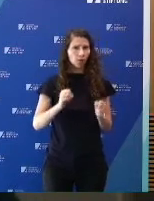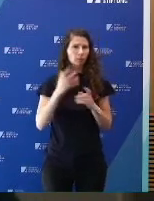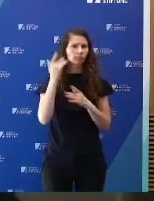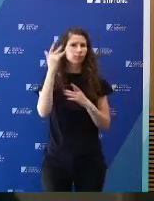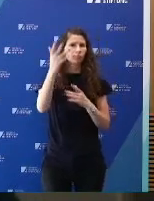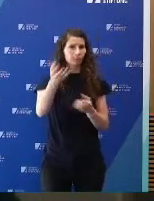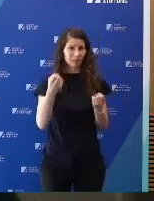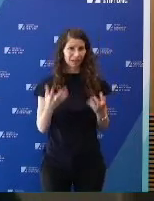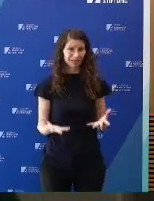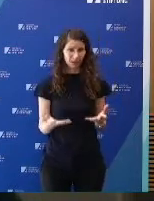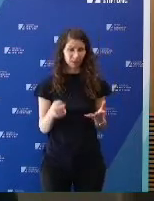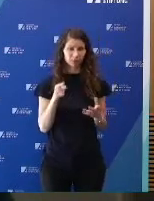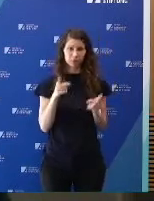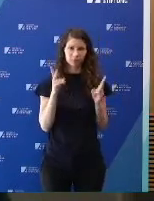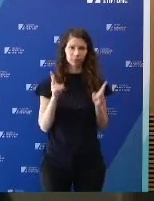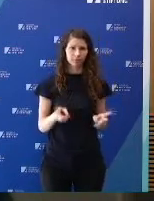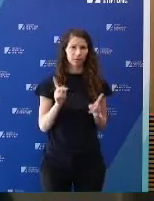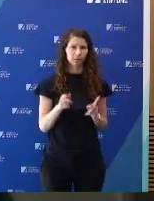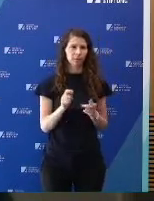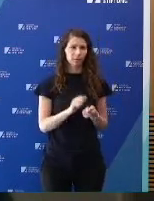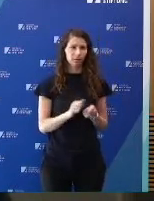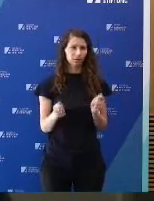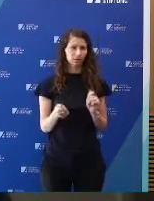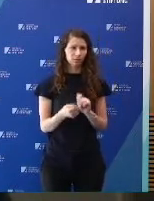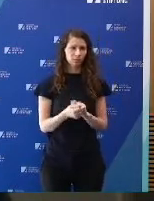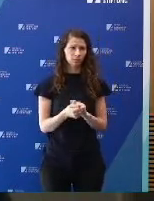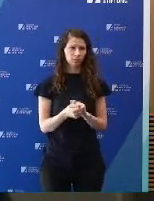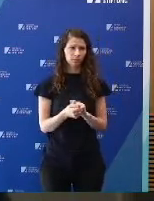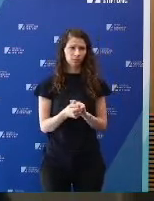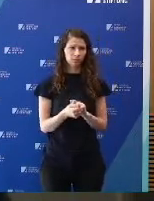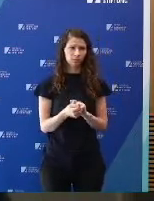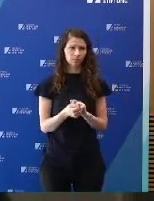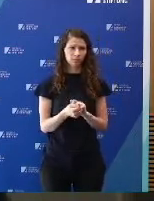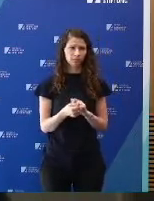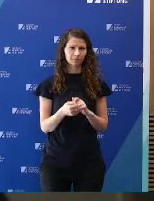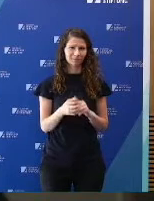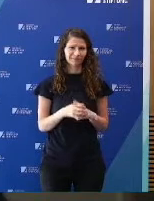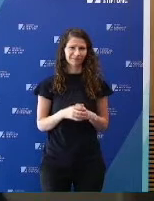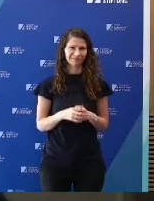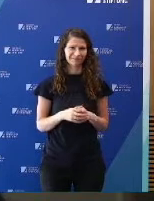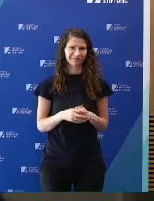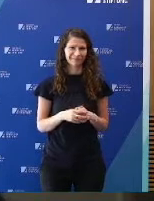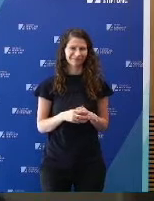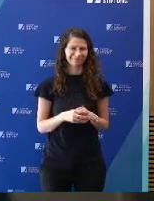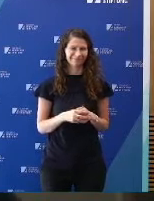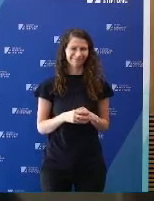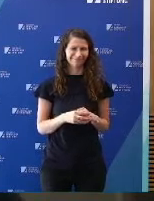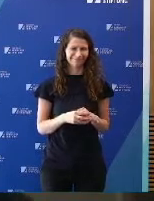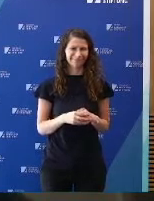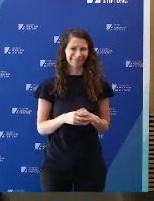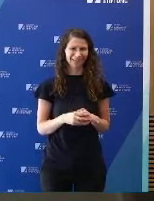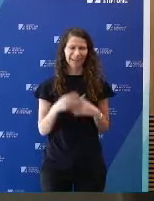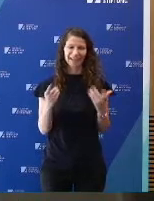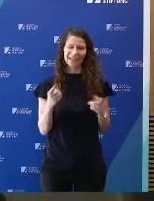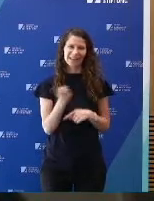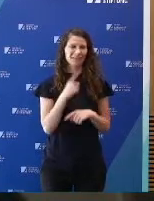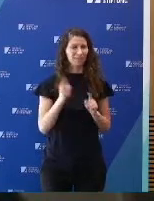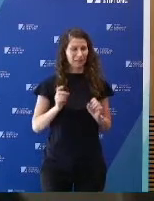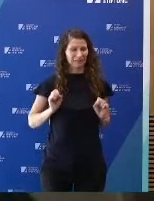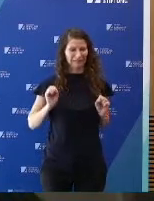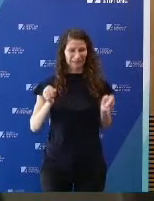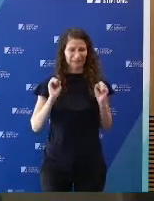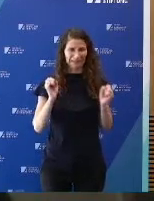ich es jetzt am besten, wenn wir jetzt versuchen, die Transformation so weit wie möglich und aber auch nur so weit wie nötig durchzuführen.